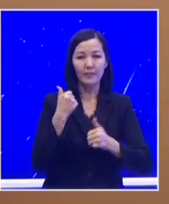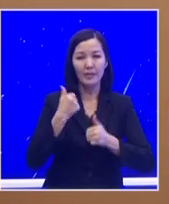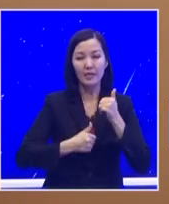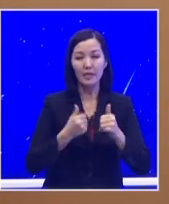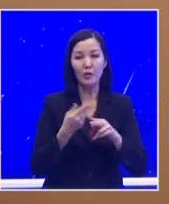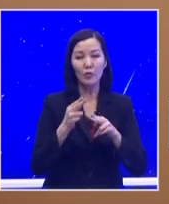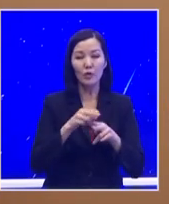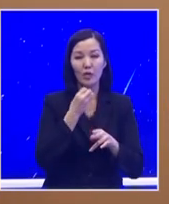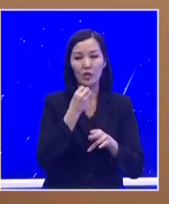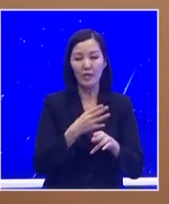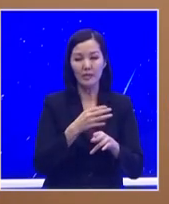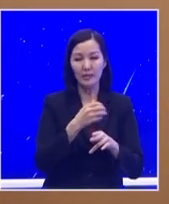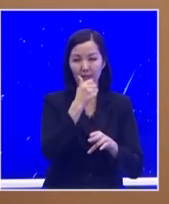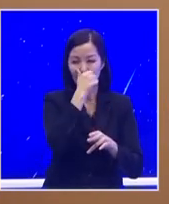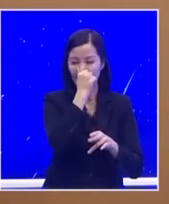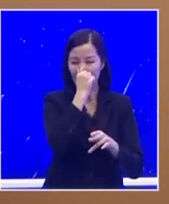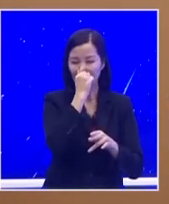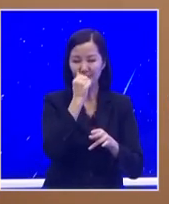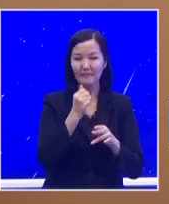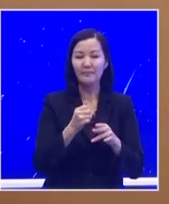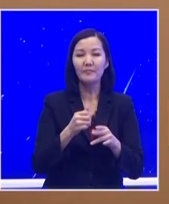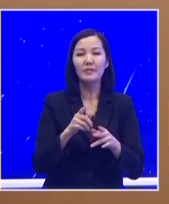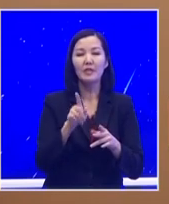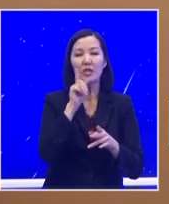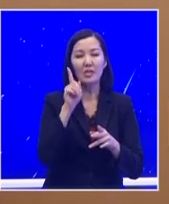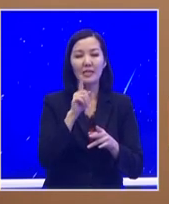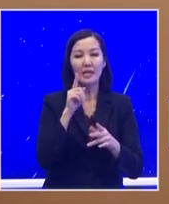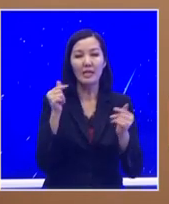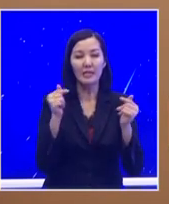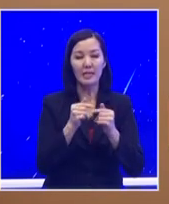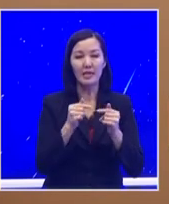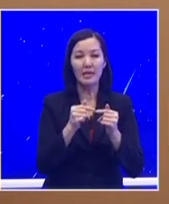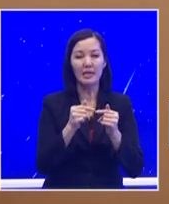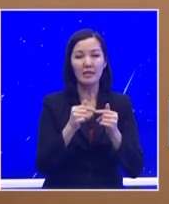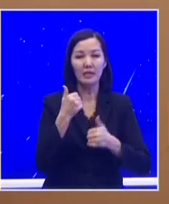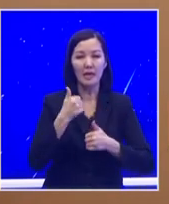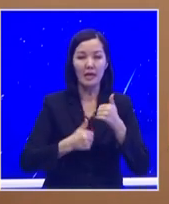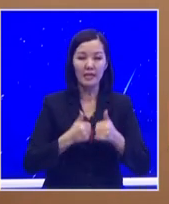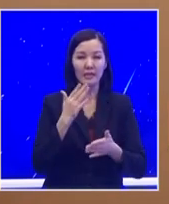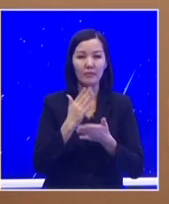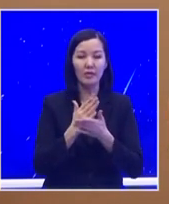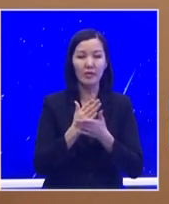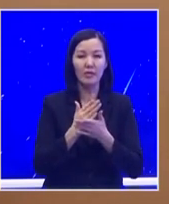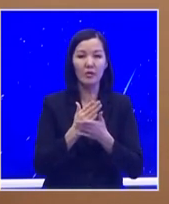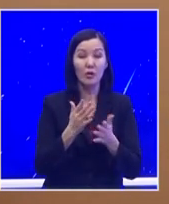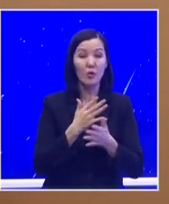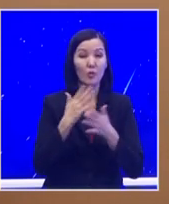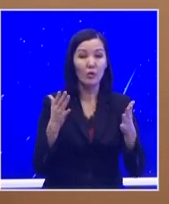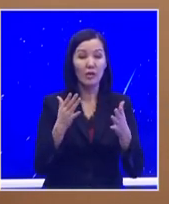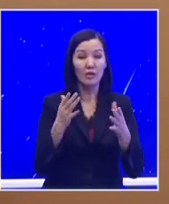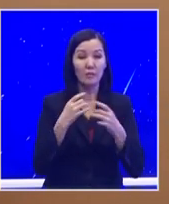дайындалып келген, оның үстіне өздерінің жастарына сай, ыңғайларына сай айтысып жатыр. Үлкен жырдың думаны болып